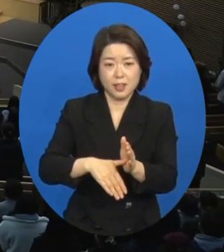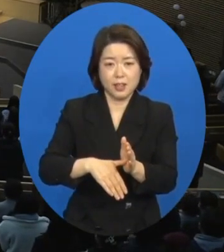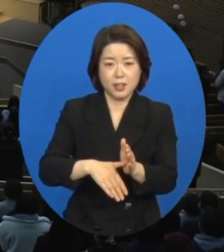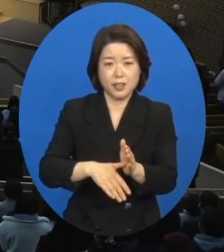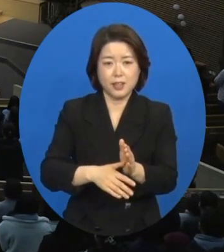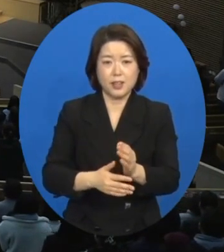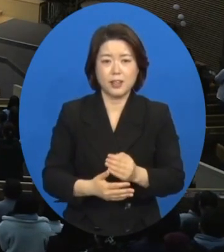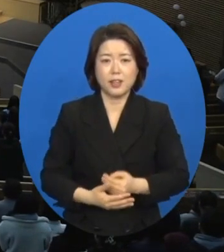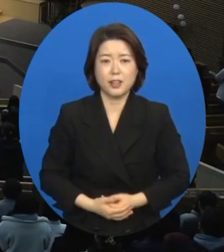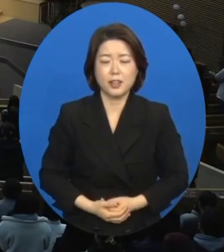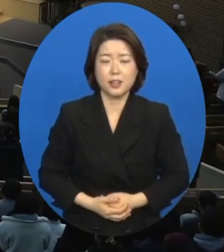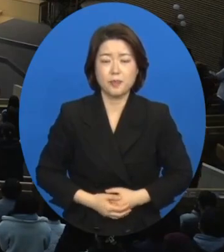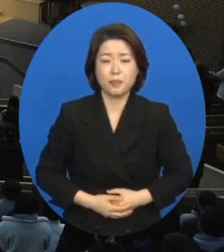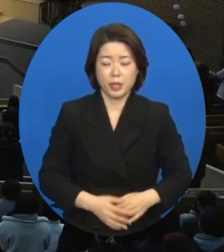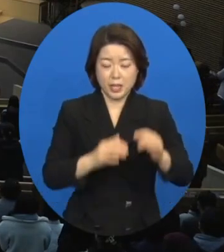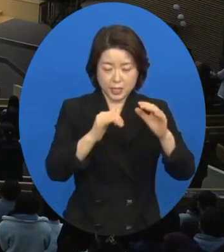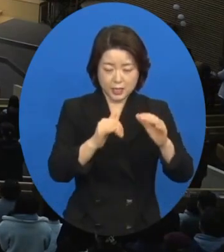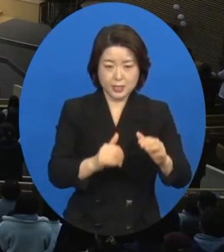때에